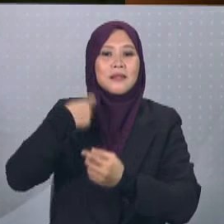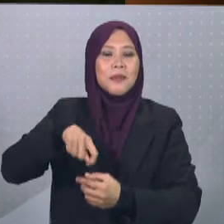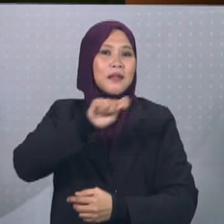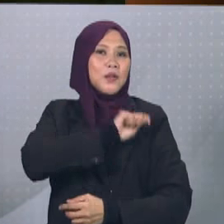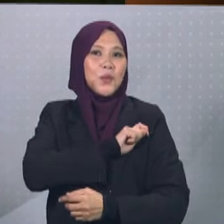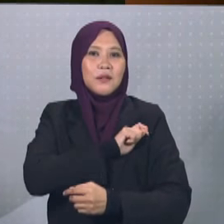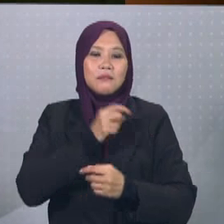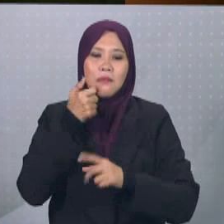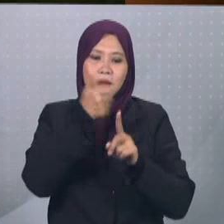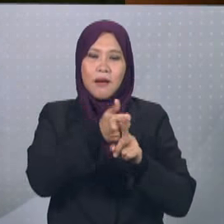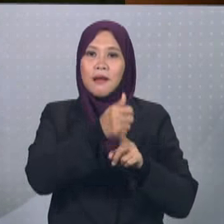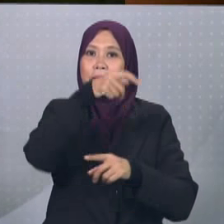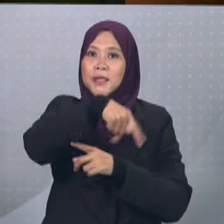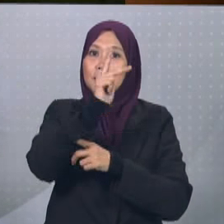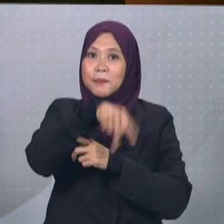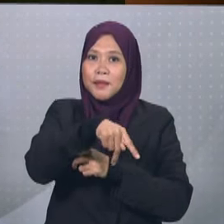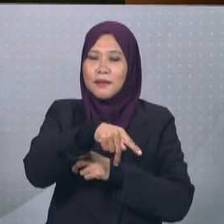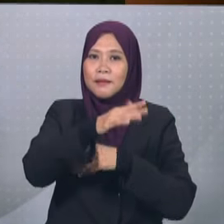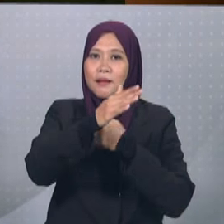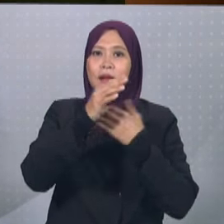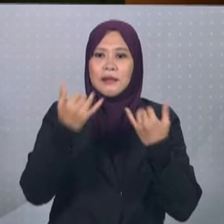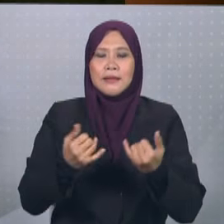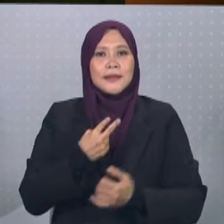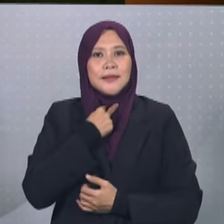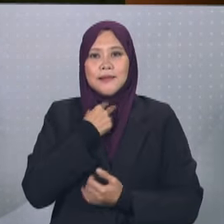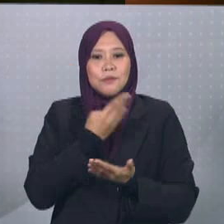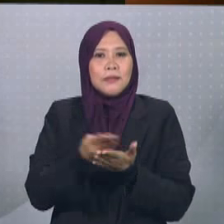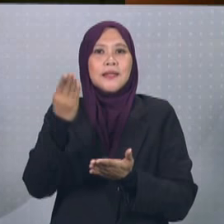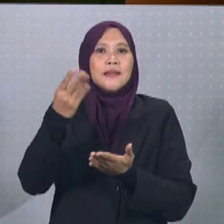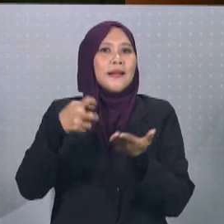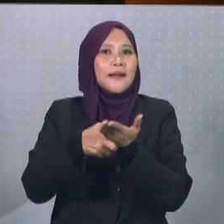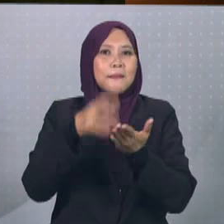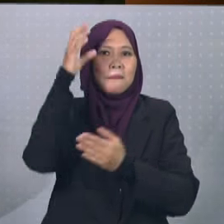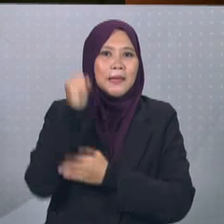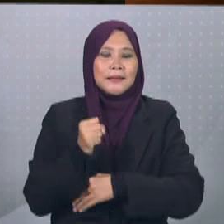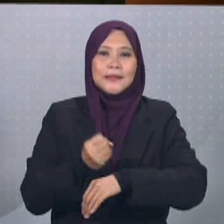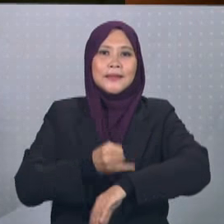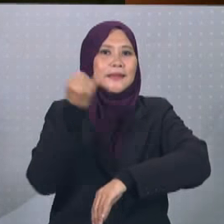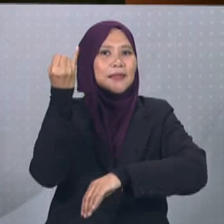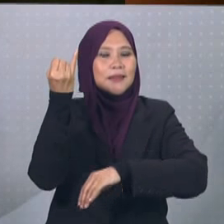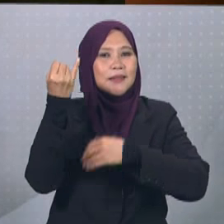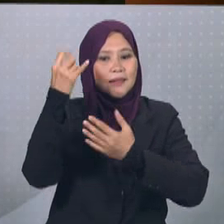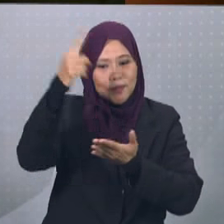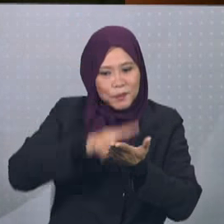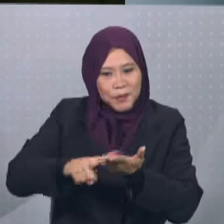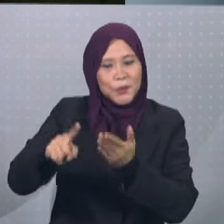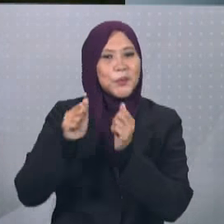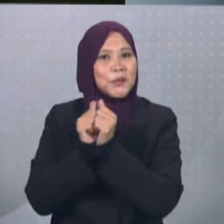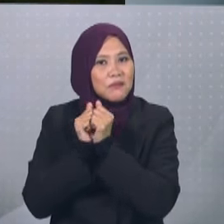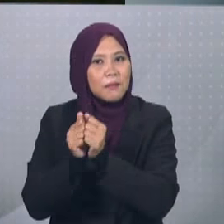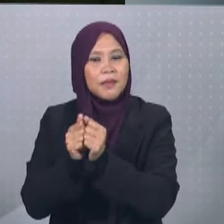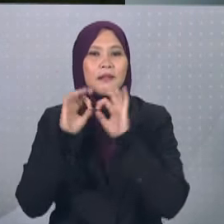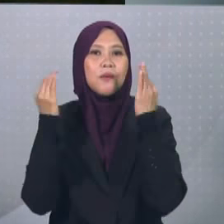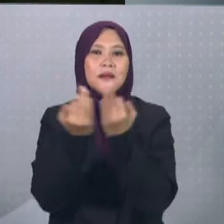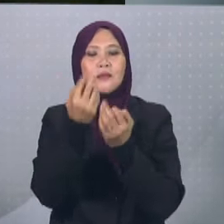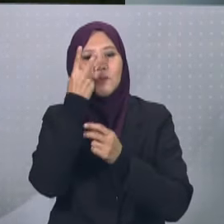mengisytihar perintah berkurung bagi seluruh negara, dia telah membeli tiket bas untuk ke La Greve, Perancis. Selama seminggu bersama anggota keluarga